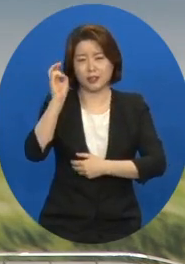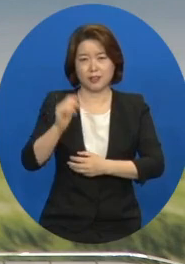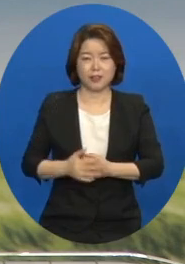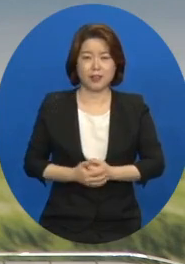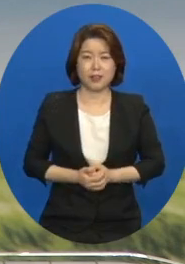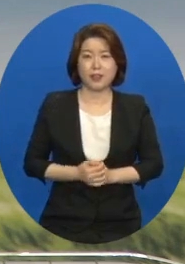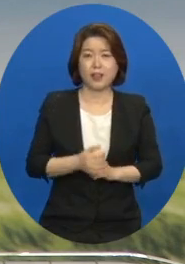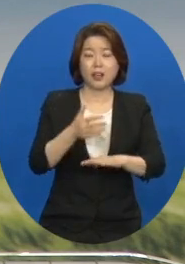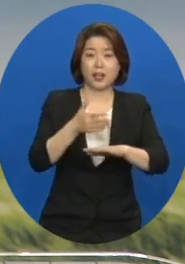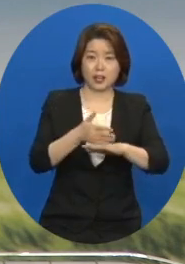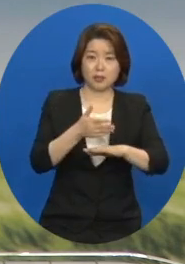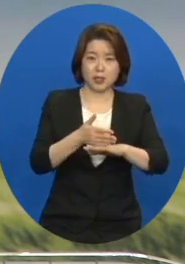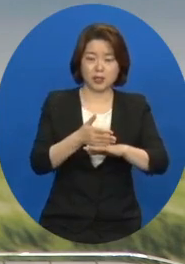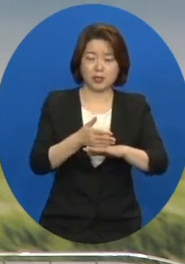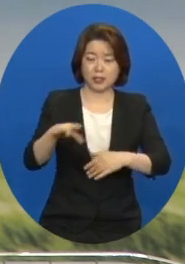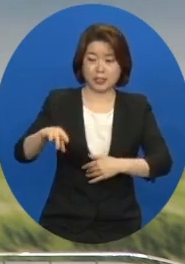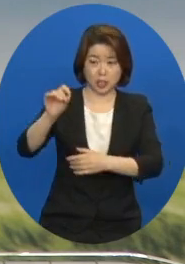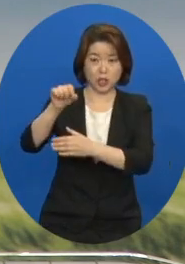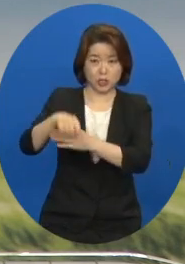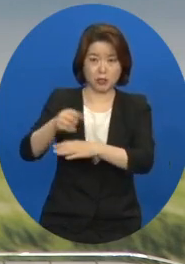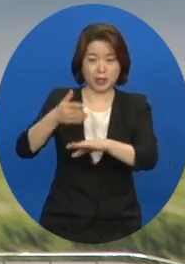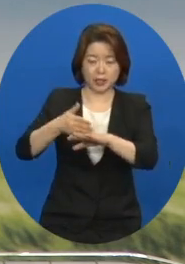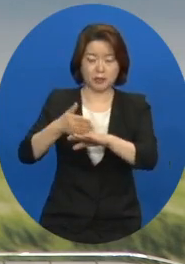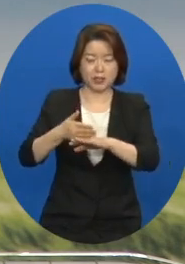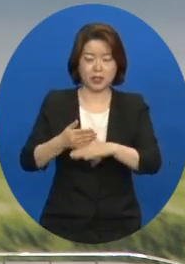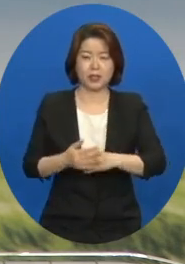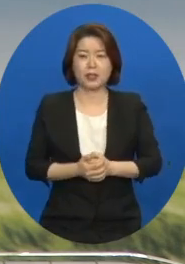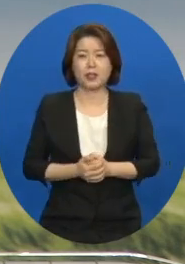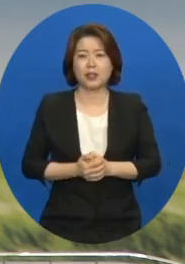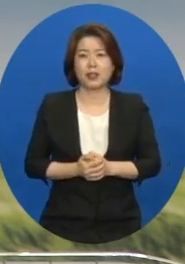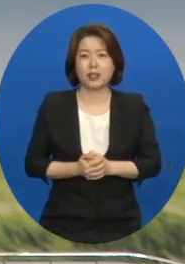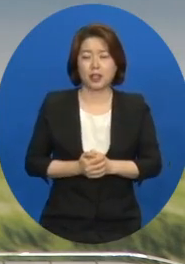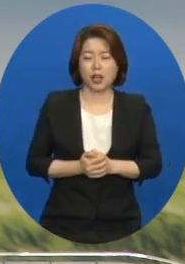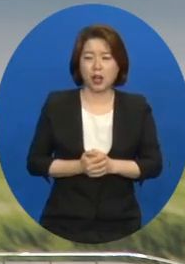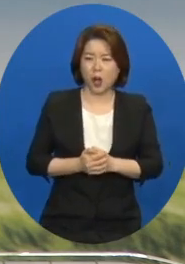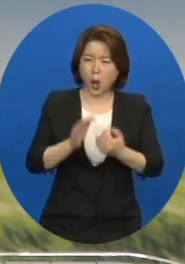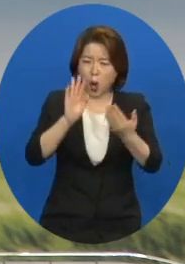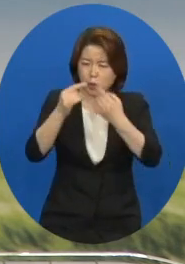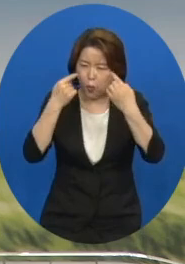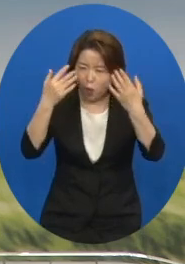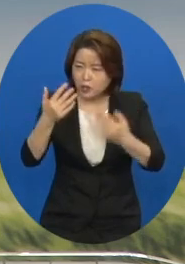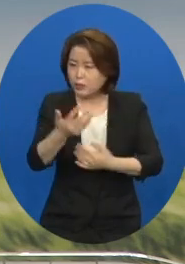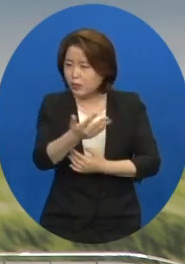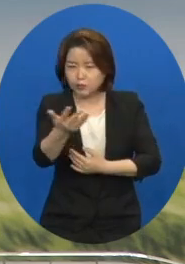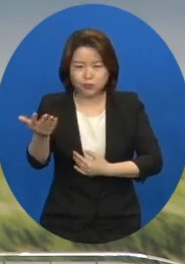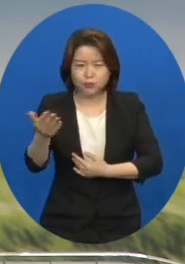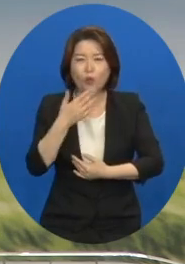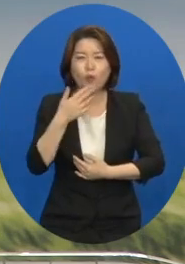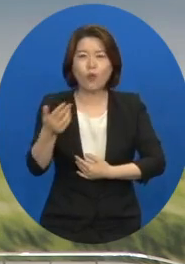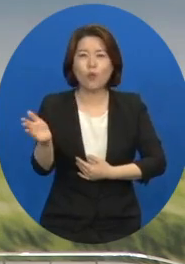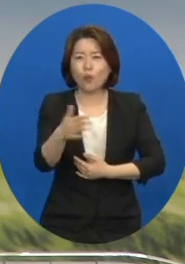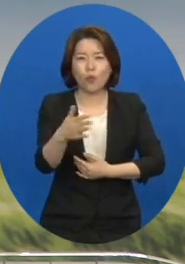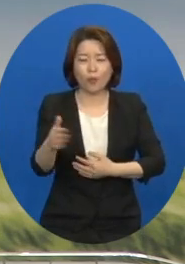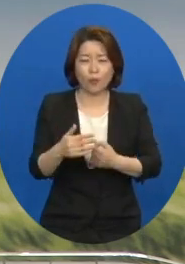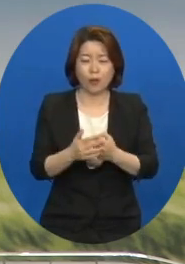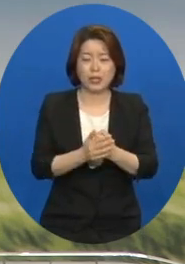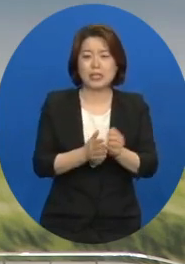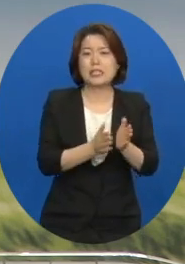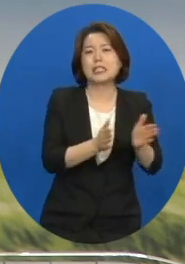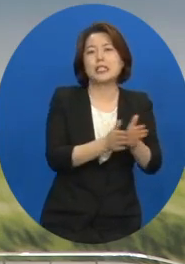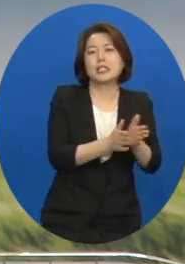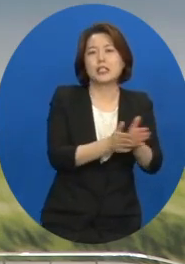감사는, 특히 첫 열매 감사는 아직 실체가 없는 때예요. 그냥 시작인